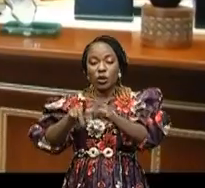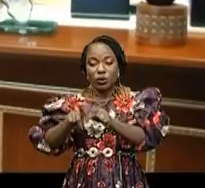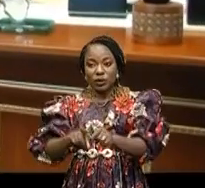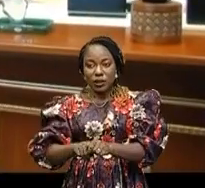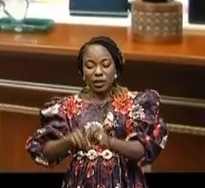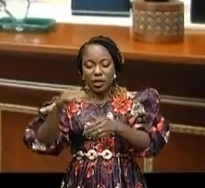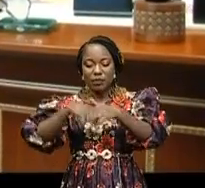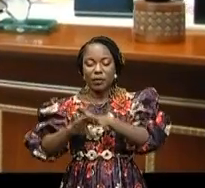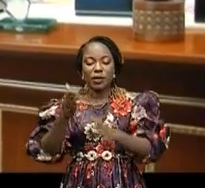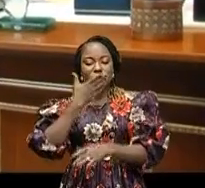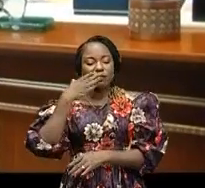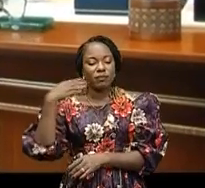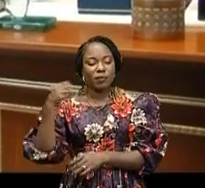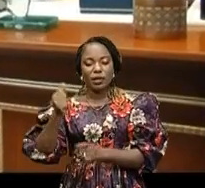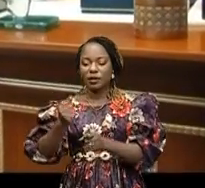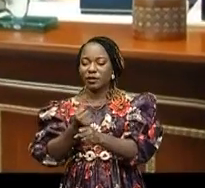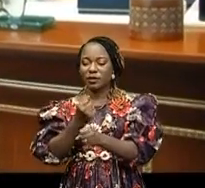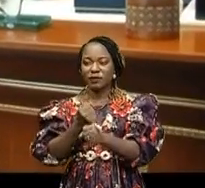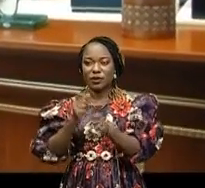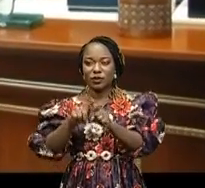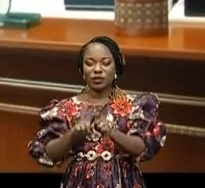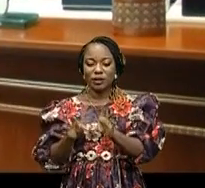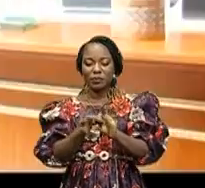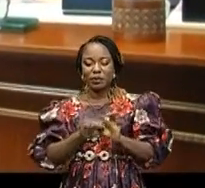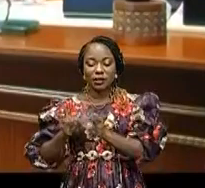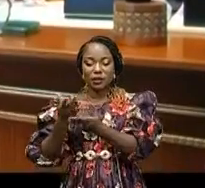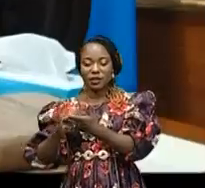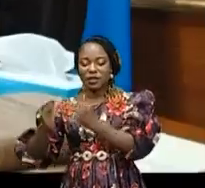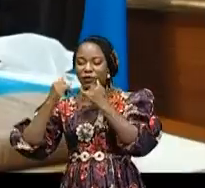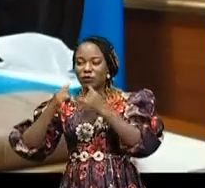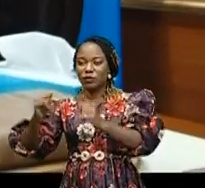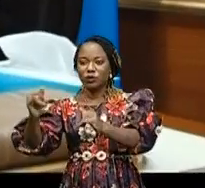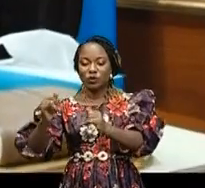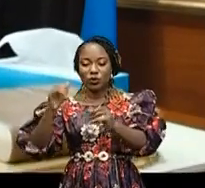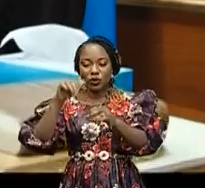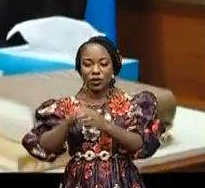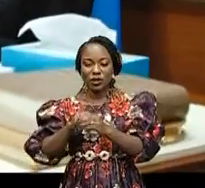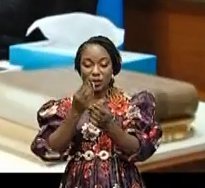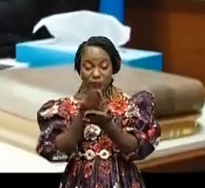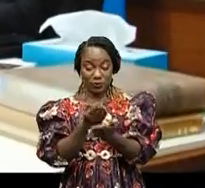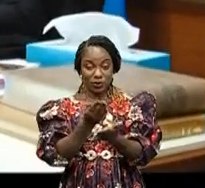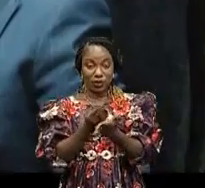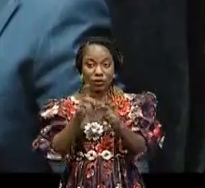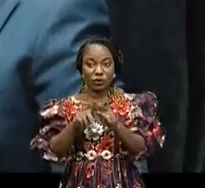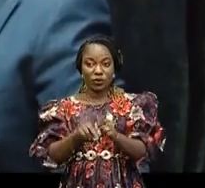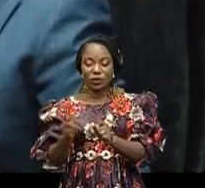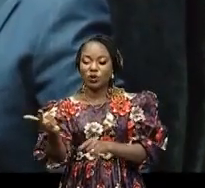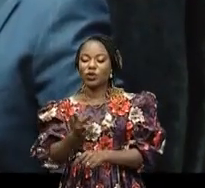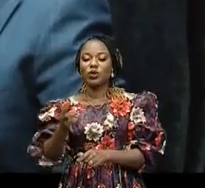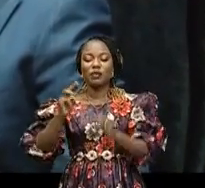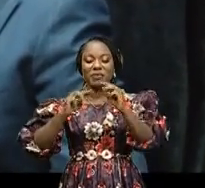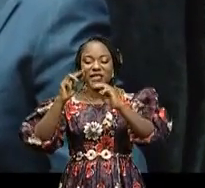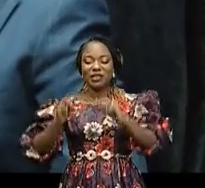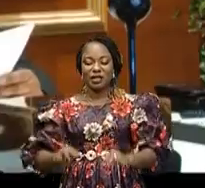qui implique une meilleure coordination et un partage quotidien des informations sur l'état de la trésorerie entre les deux